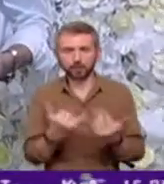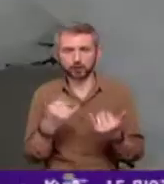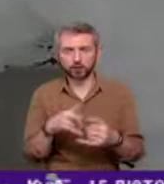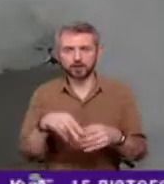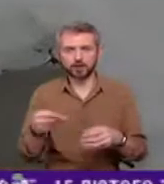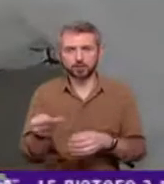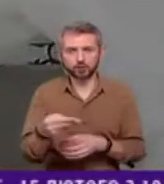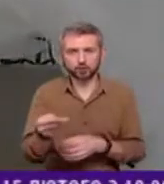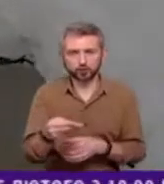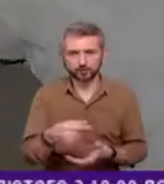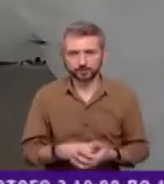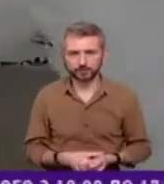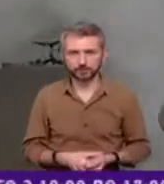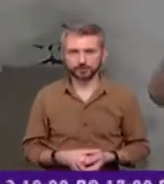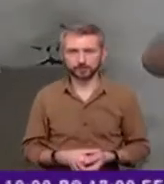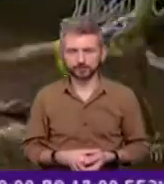піску.